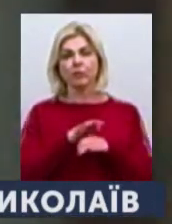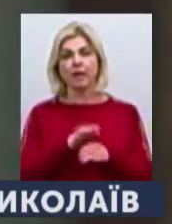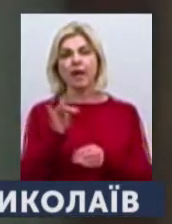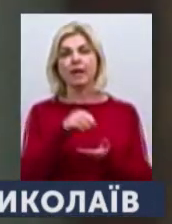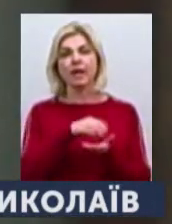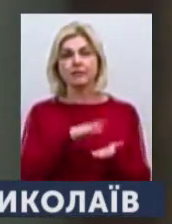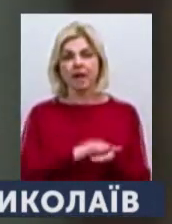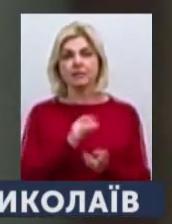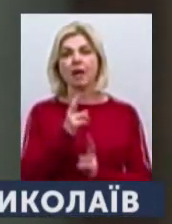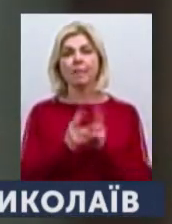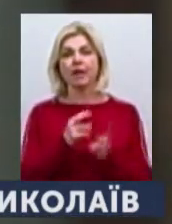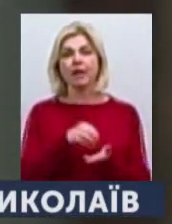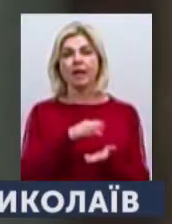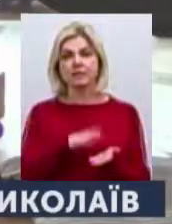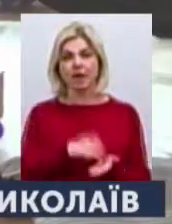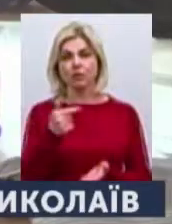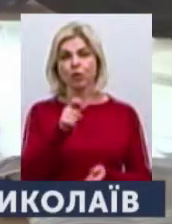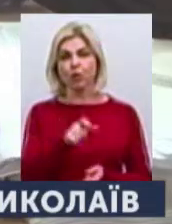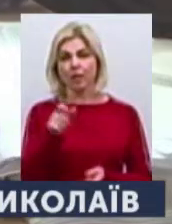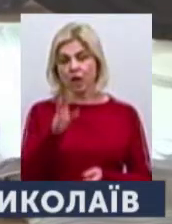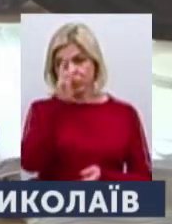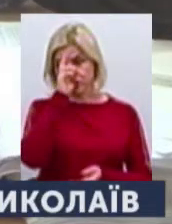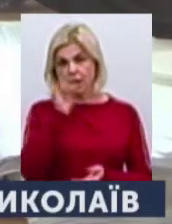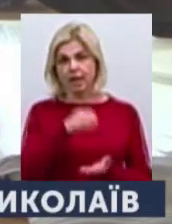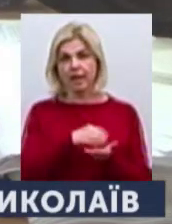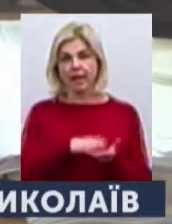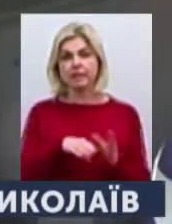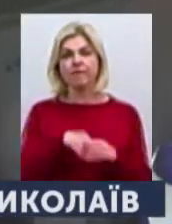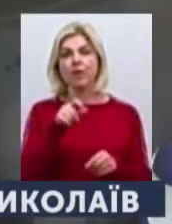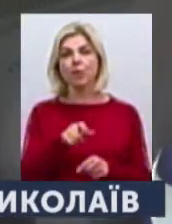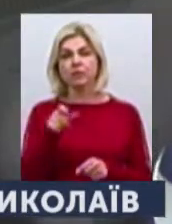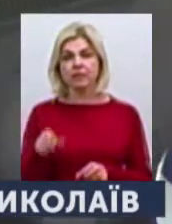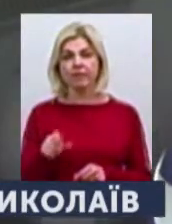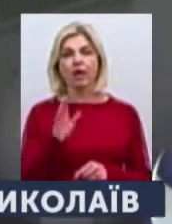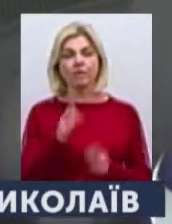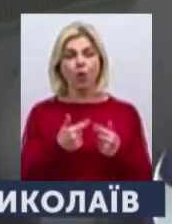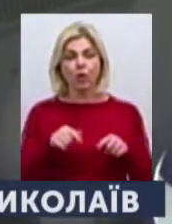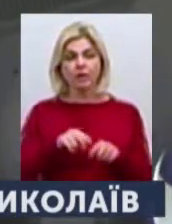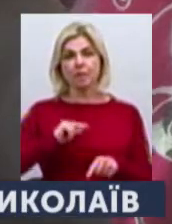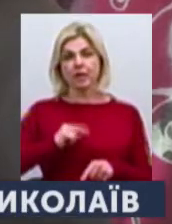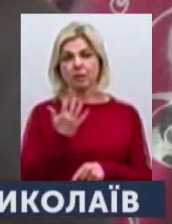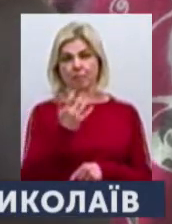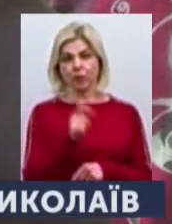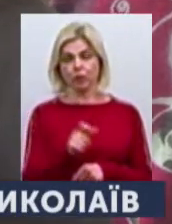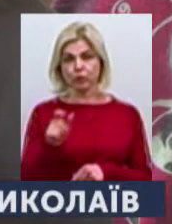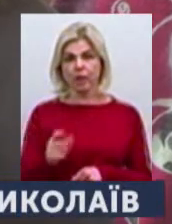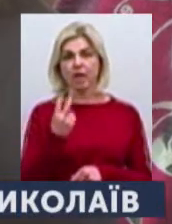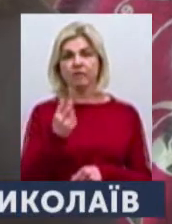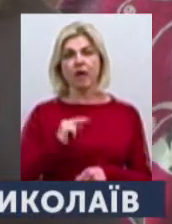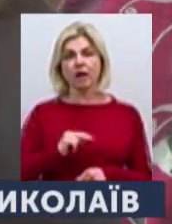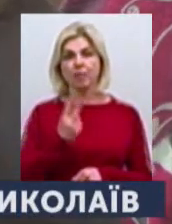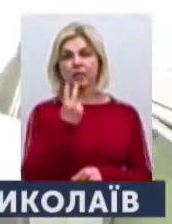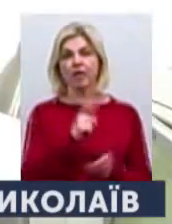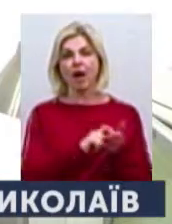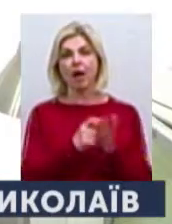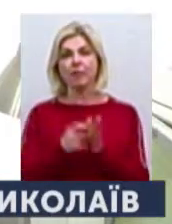та перереєстрація громадян до Державного реєстру виборців. У відділі працює 5 людей, по 2 співробітники в 2 кабінетах